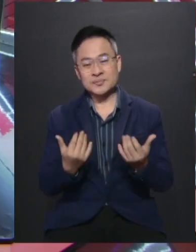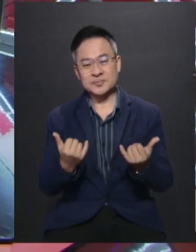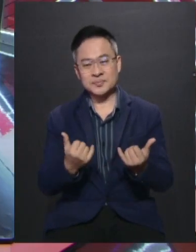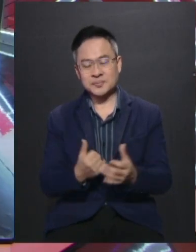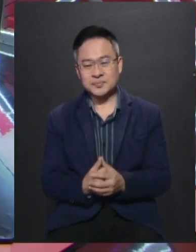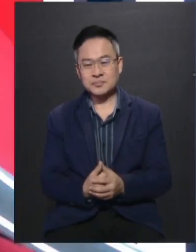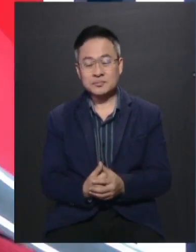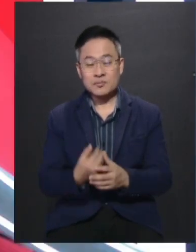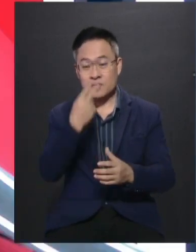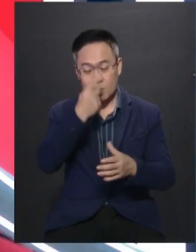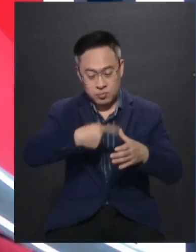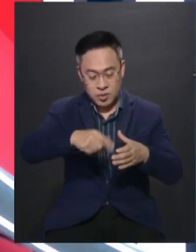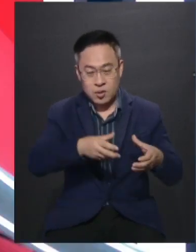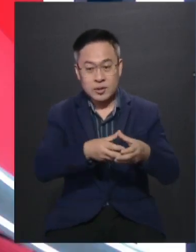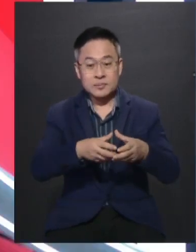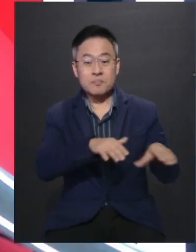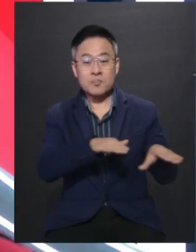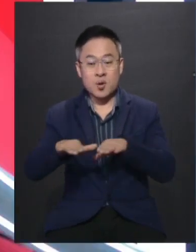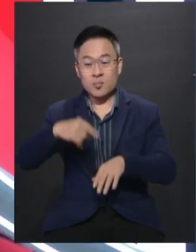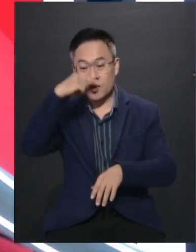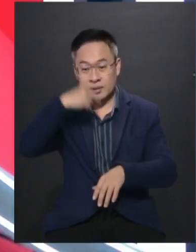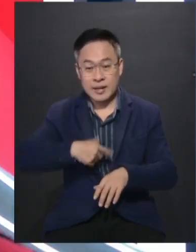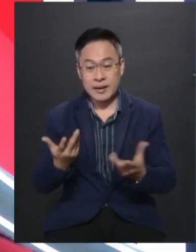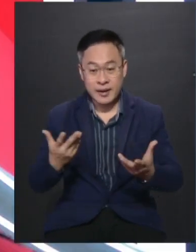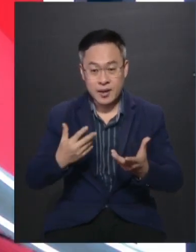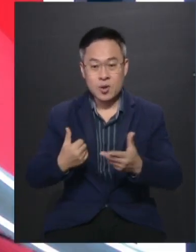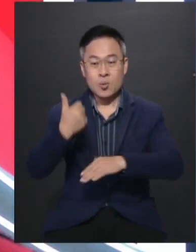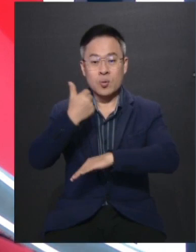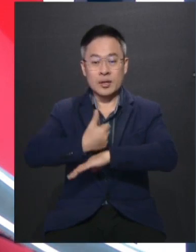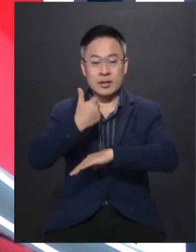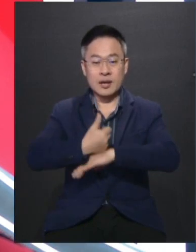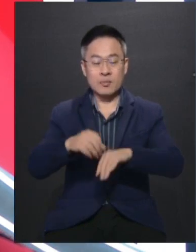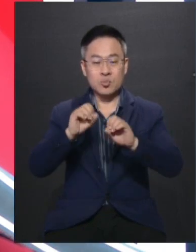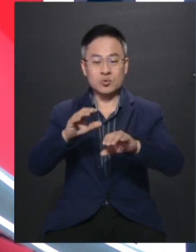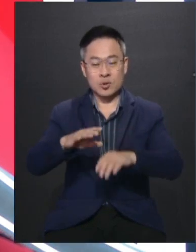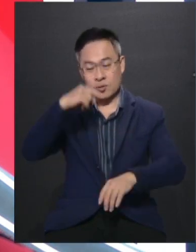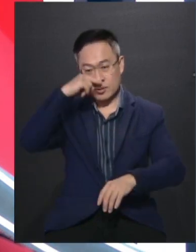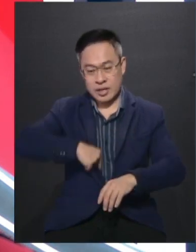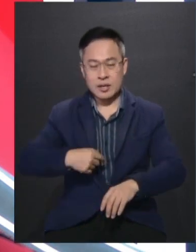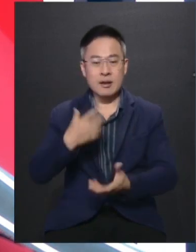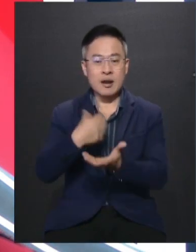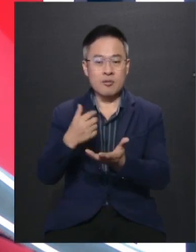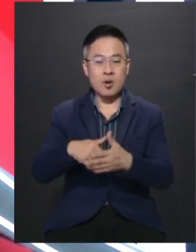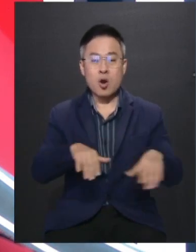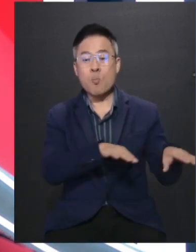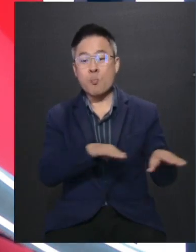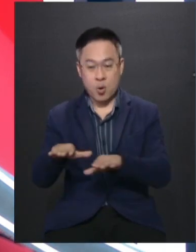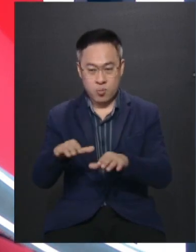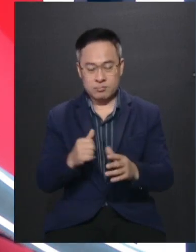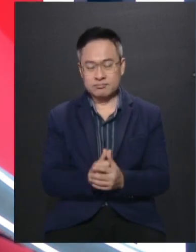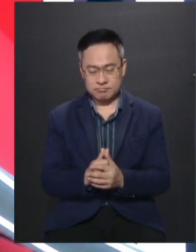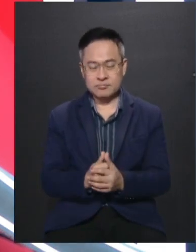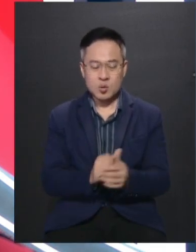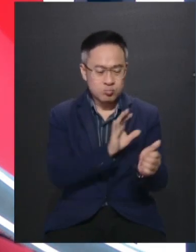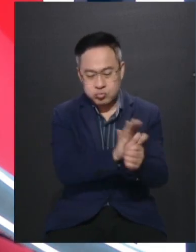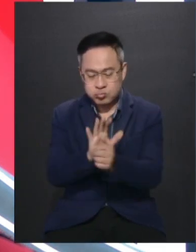มาดูความพร้อมกันสักหน่อยค่ะเพราะว่าทางโค้ชหละเองนะคะก็เผยว่าพร้อมที่จะเตรียมสิ่งที่ดีที่สุดให้กับแข้งนักเตะในชุด